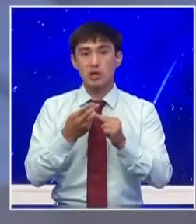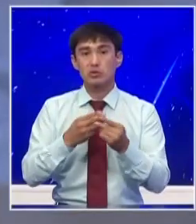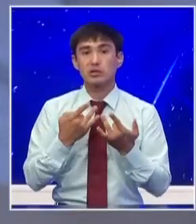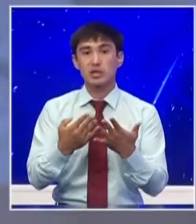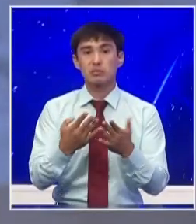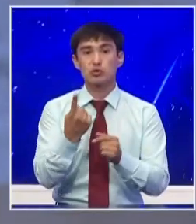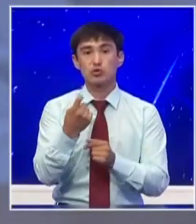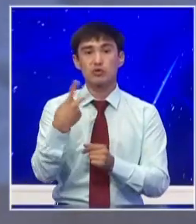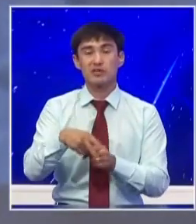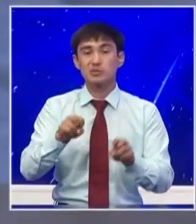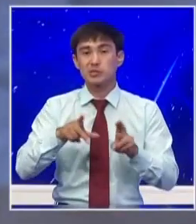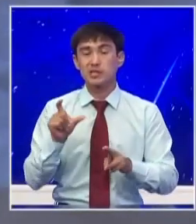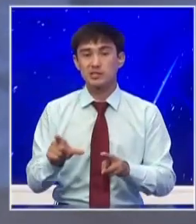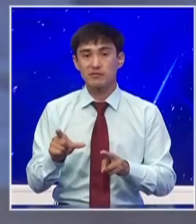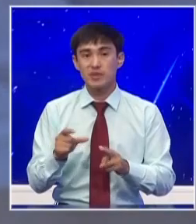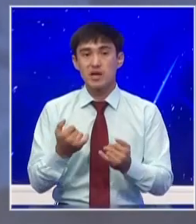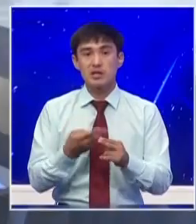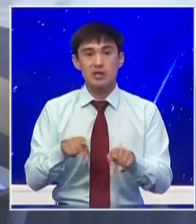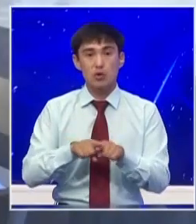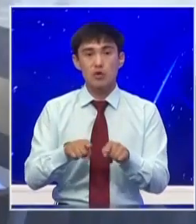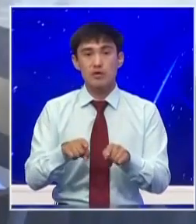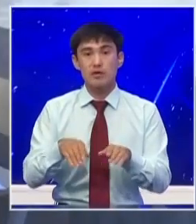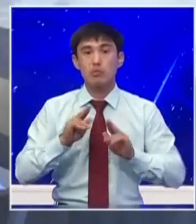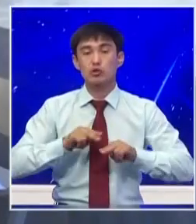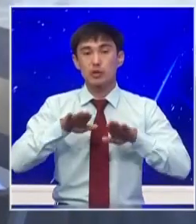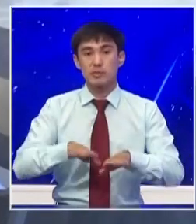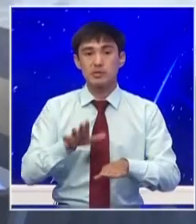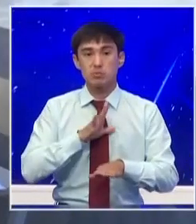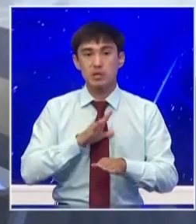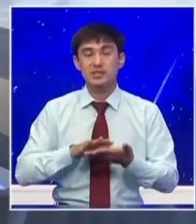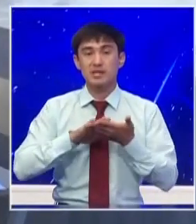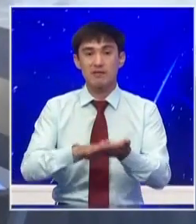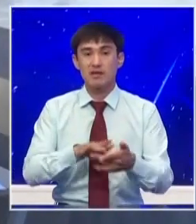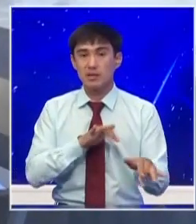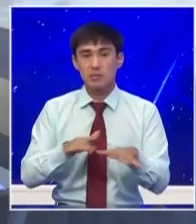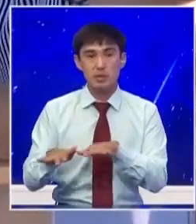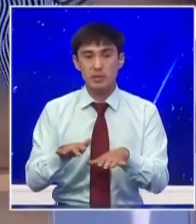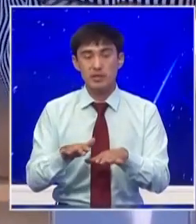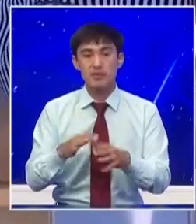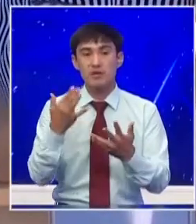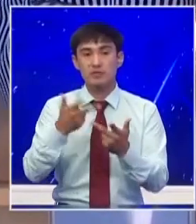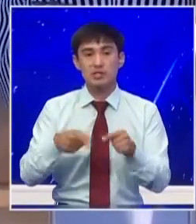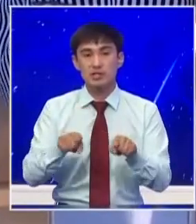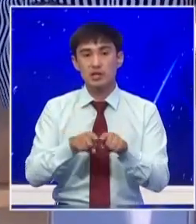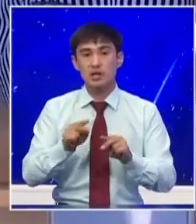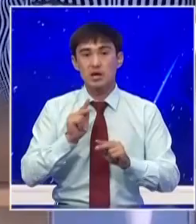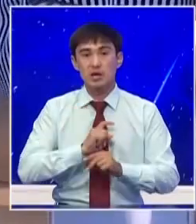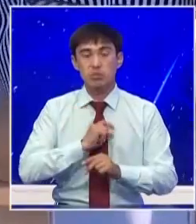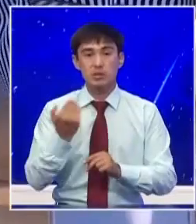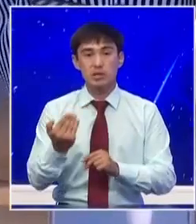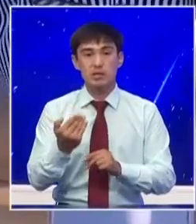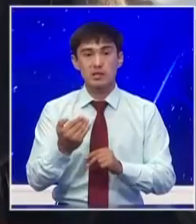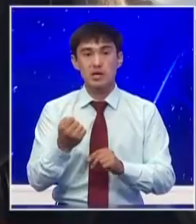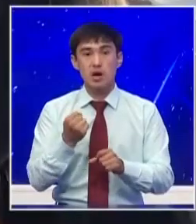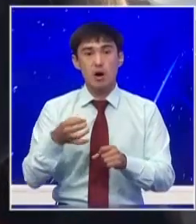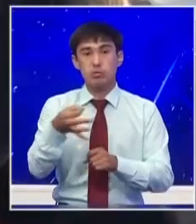требуется порядка 120 специалистов. И именно столько вакантных мест и было заявлено на мероприятии. В числе потенциальных работодателей и